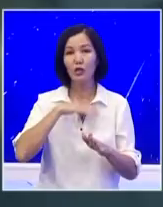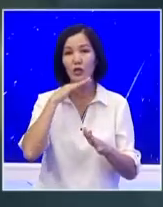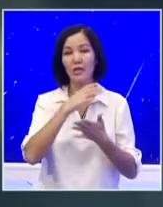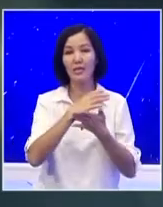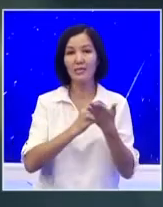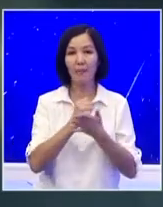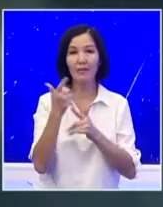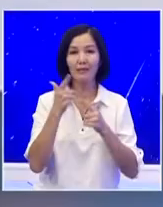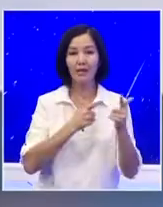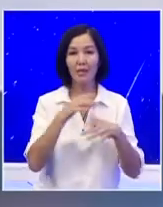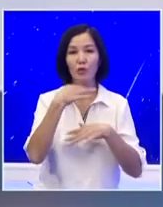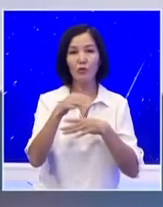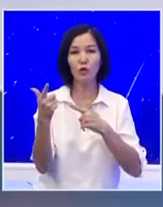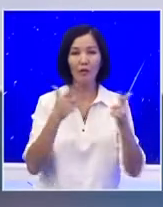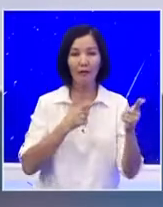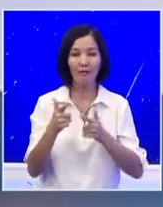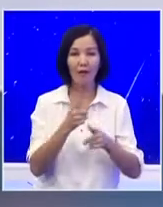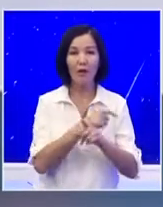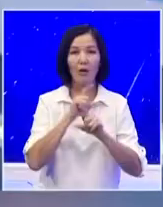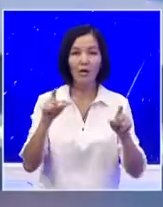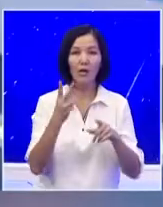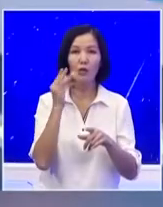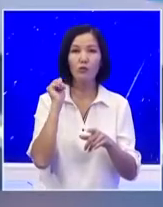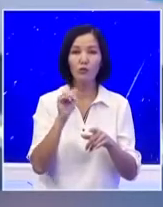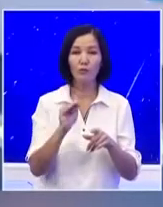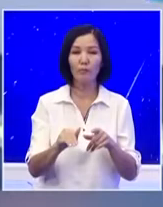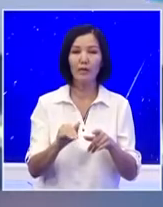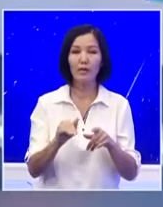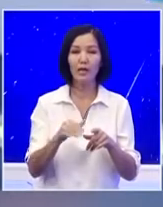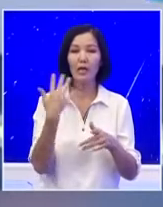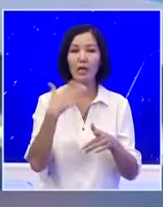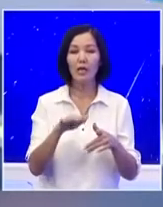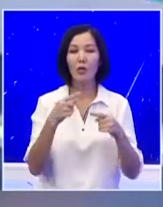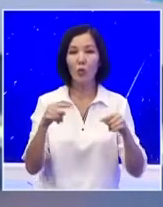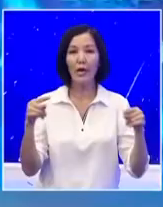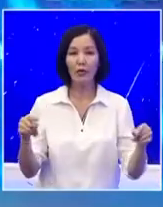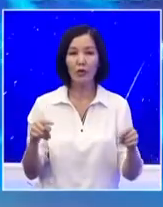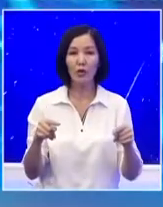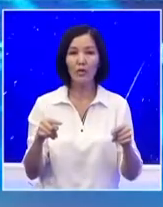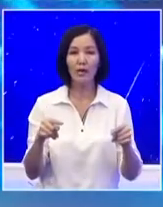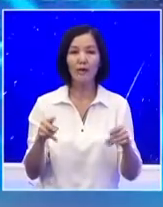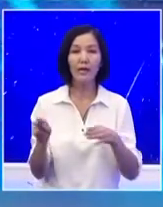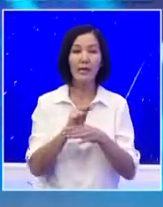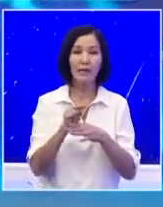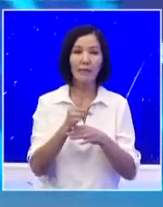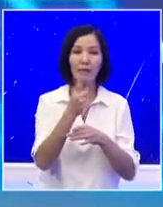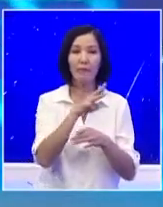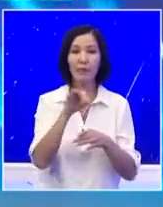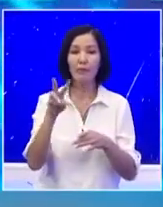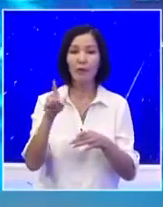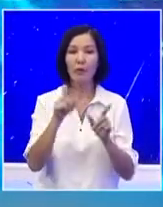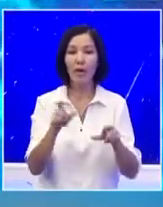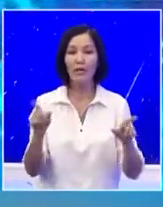әзірлейді. Күзге дайындық. Стационардағы 200 мың науқас үшін 50 түрлі, амбулаторлық жағдайда ем алатын 1 миллион науқас